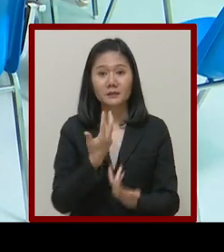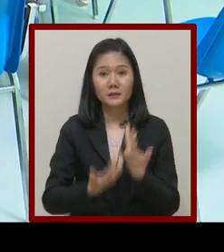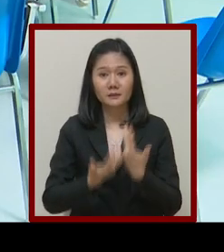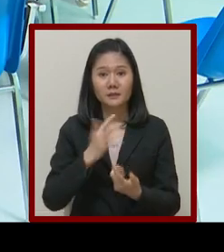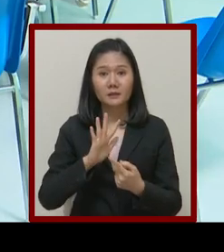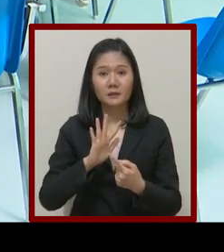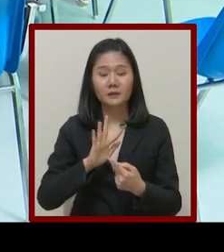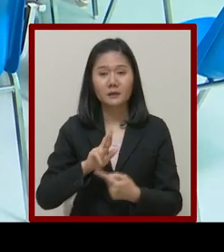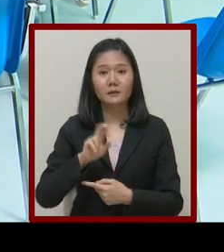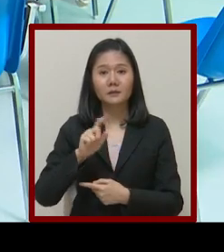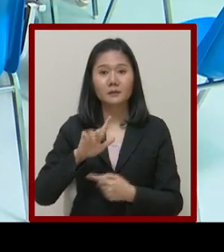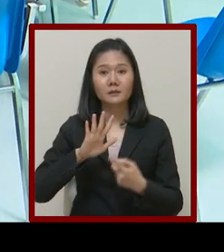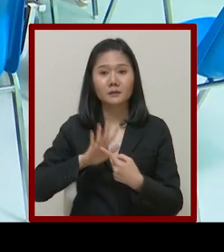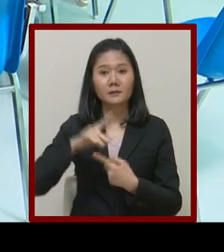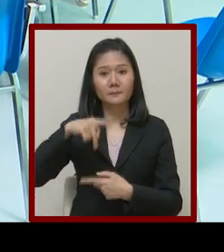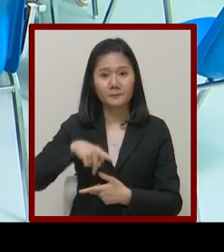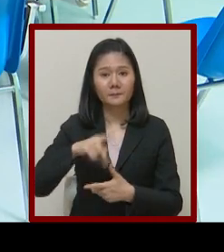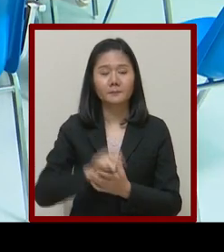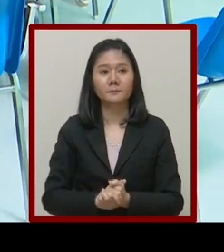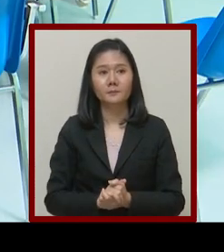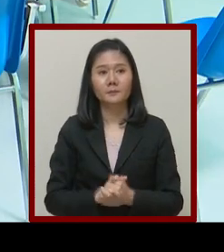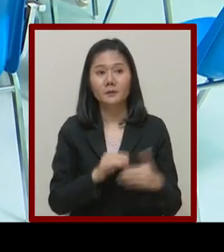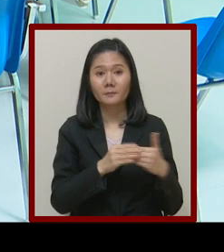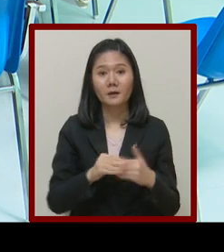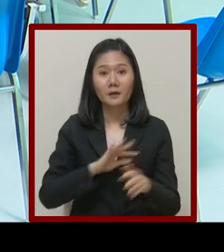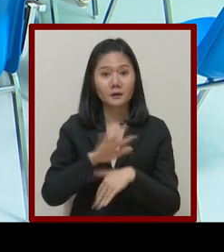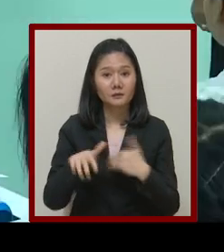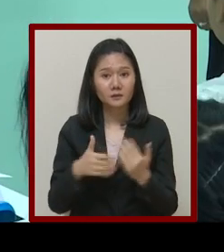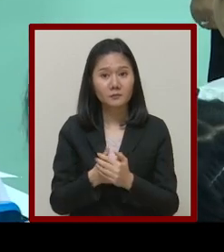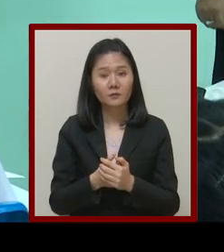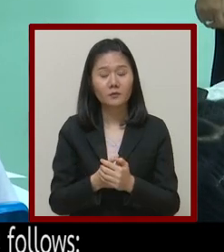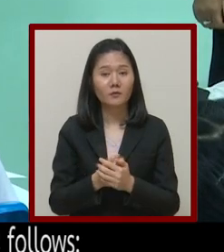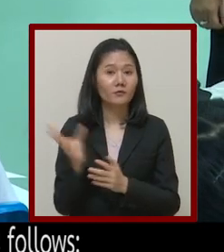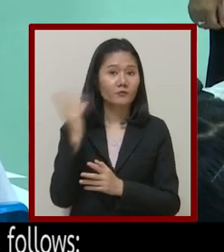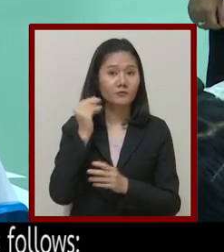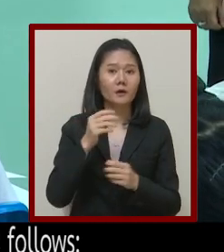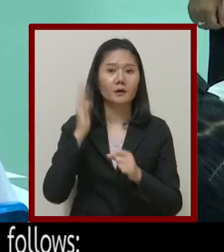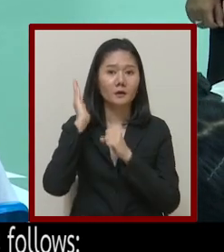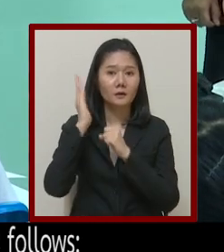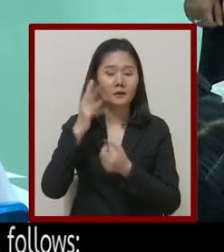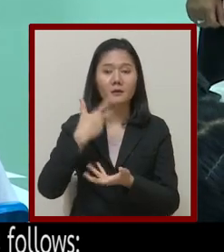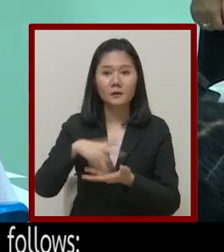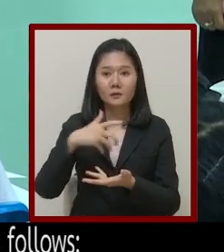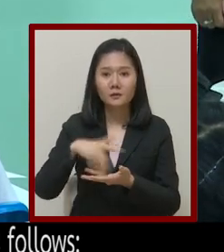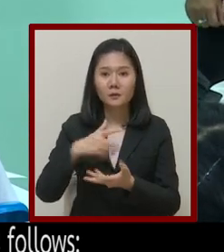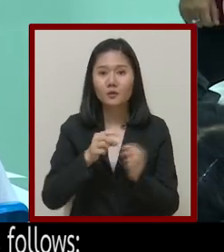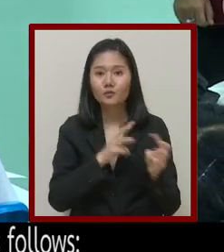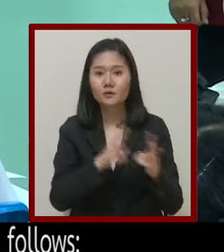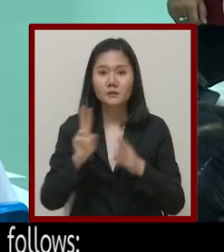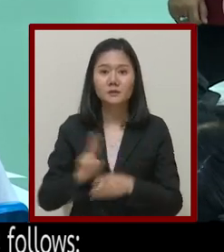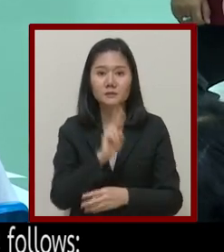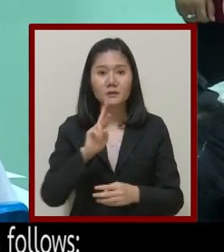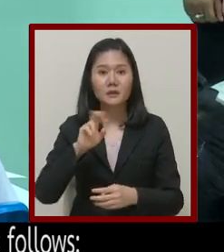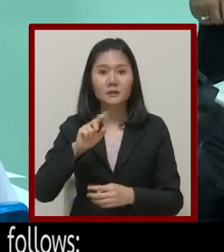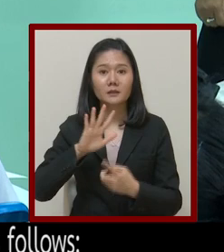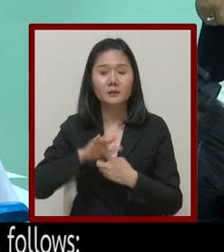ครับอันดับแรกนะครับก็พานักท่องเที่ยวทุกท่านนะครับรับฟังคำบรรยายสรรพคุณของหญ้าลีแพและวิธีการใช้หญ้าลีแ